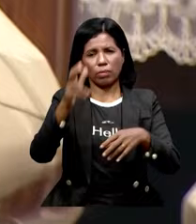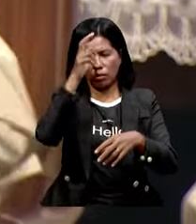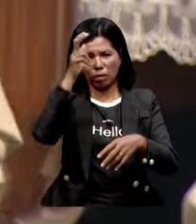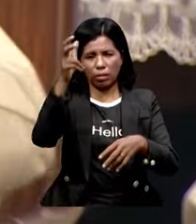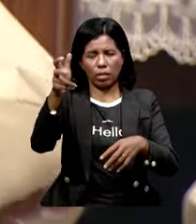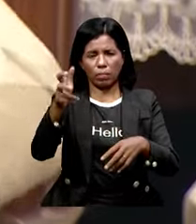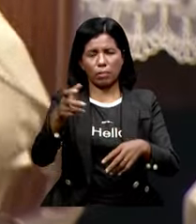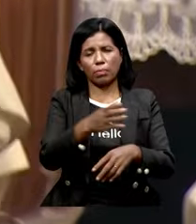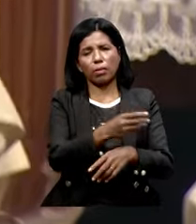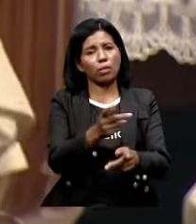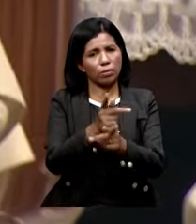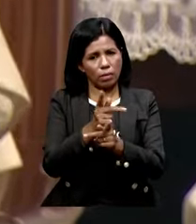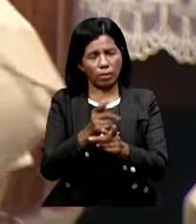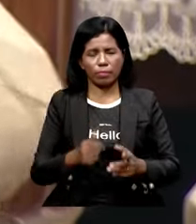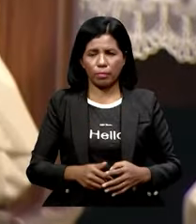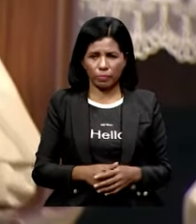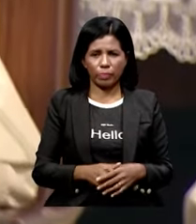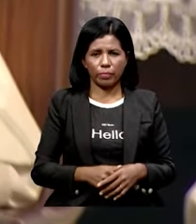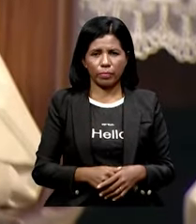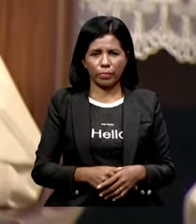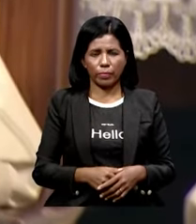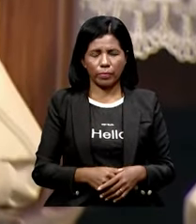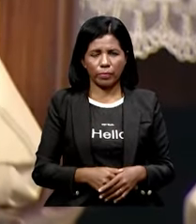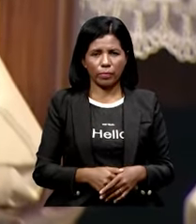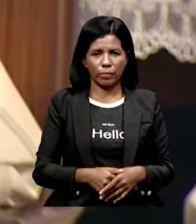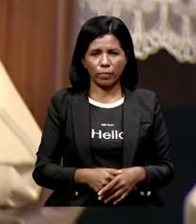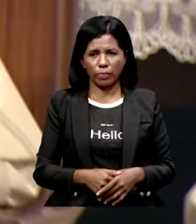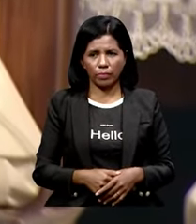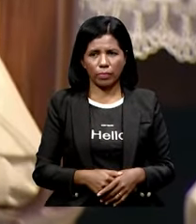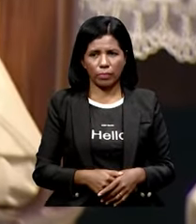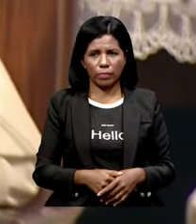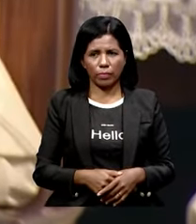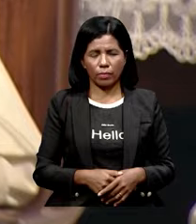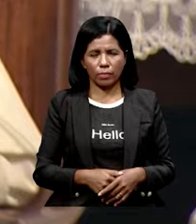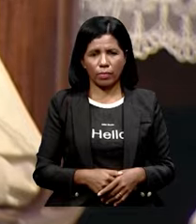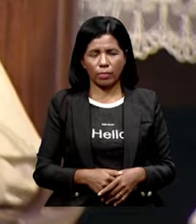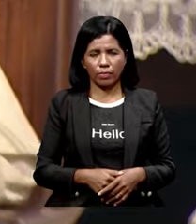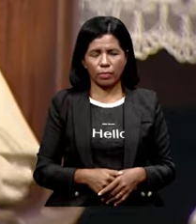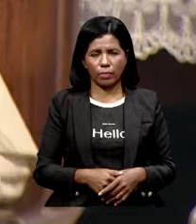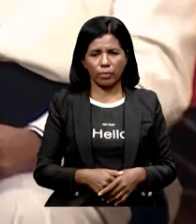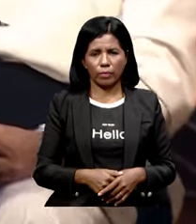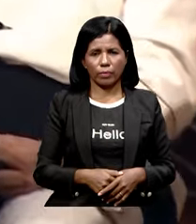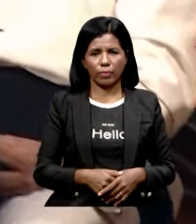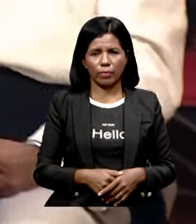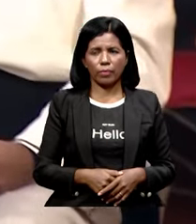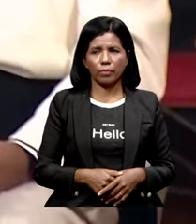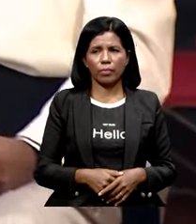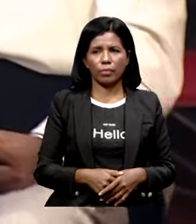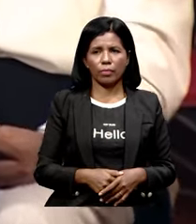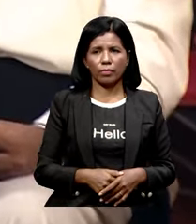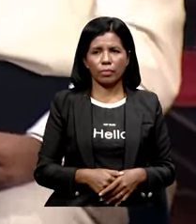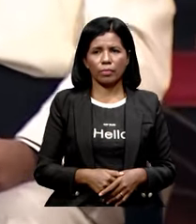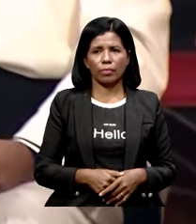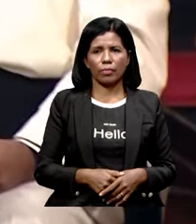berhati-hati. Gesù accomuna e questo divide. È il diavolo, State attenti.